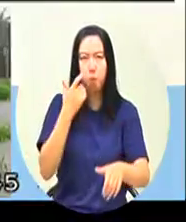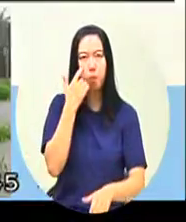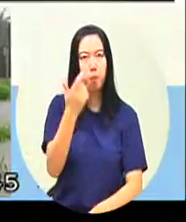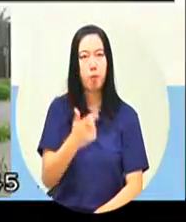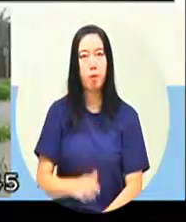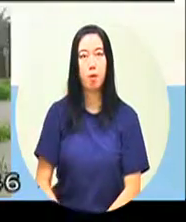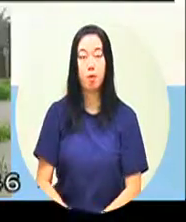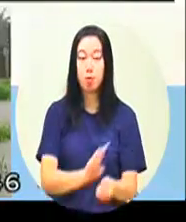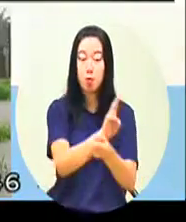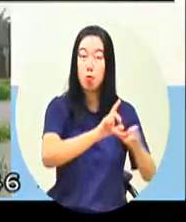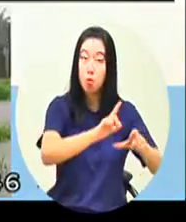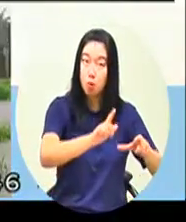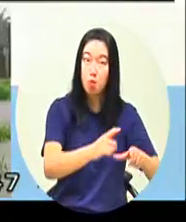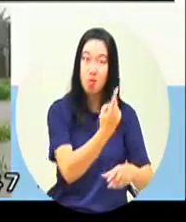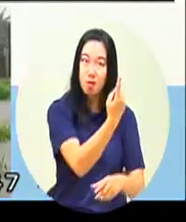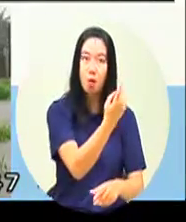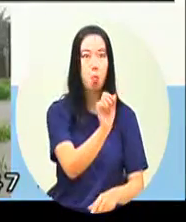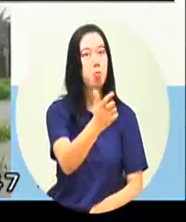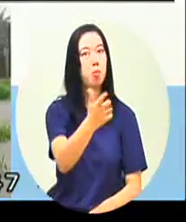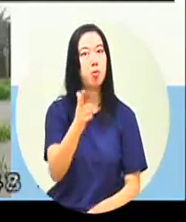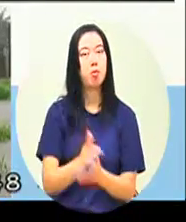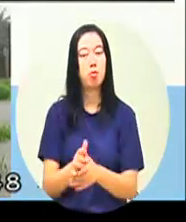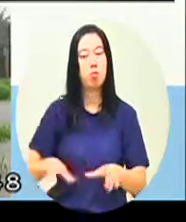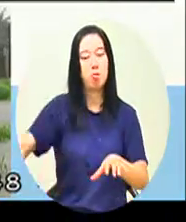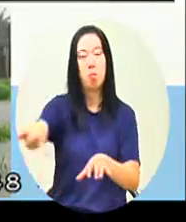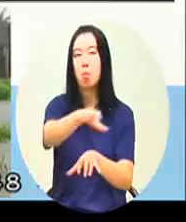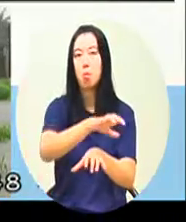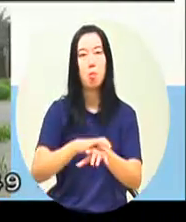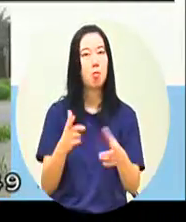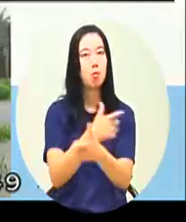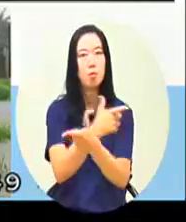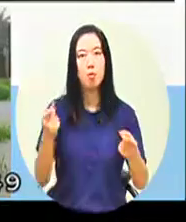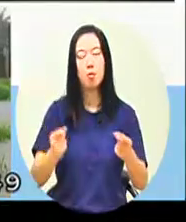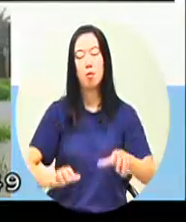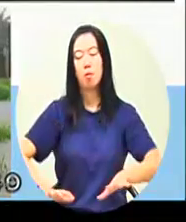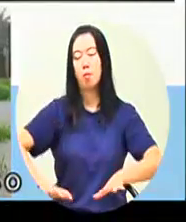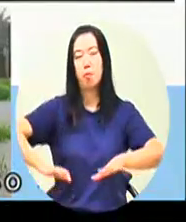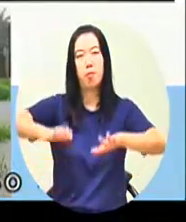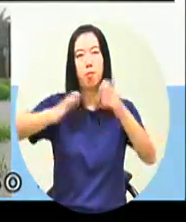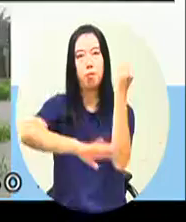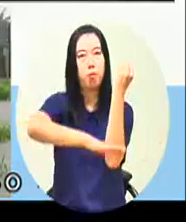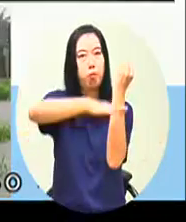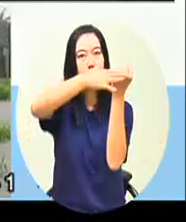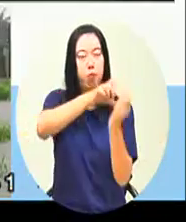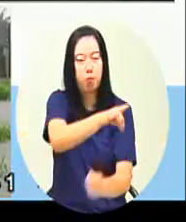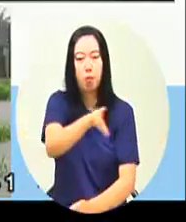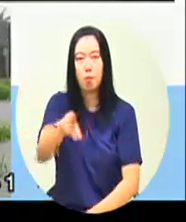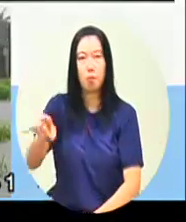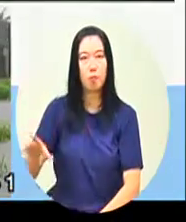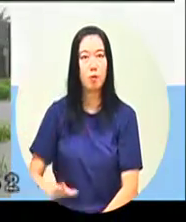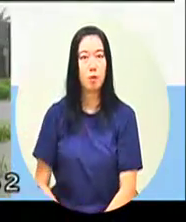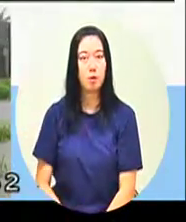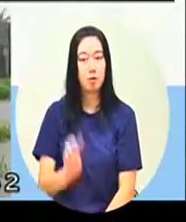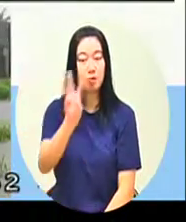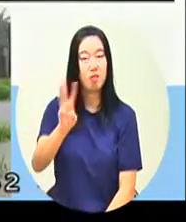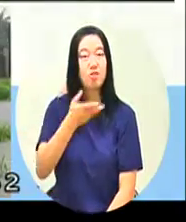园整个全高雄市加饮水的所在啊，足济啦。当然，咱水利局嘛是所